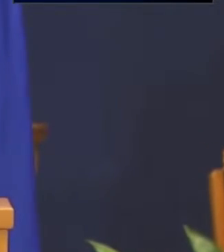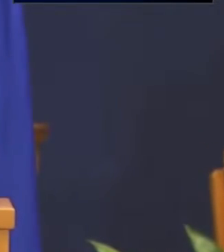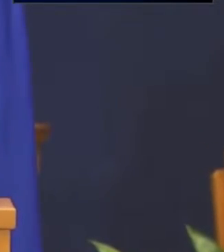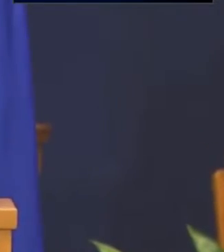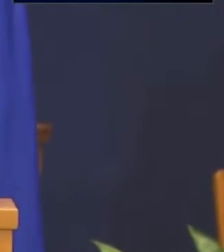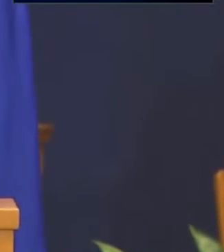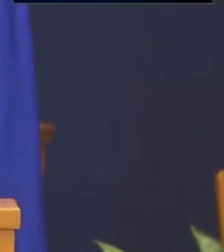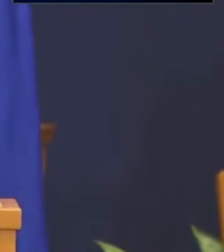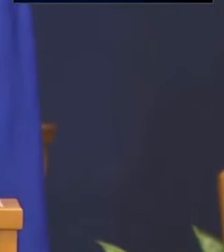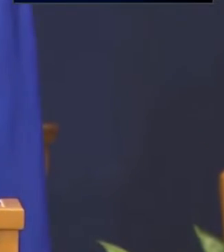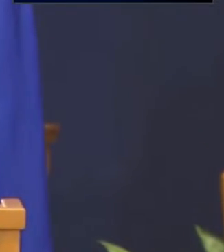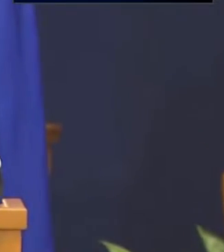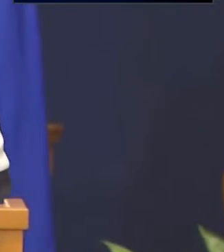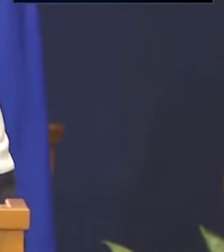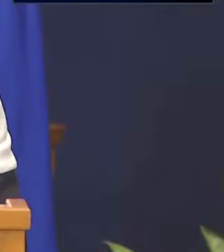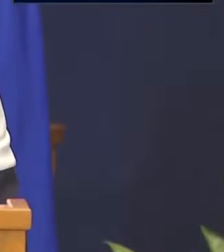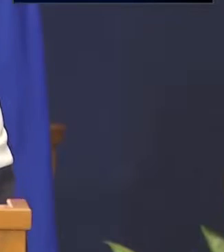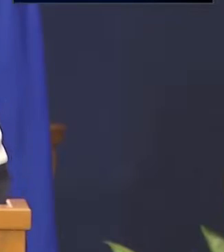下面是每日简报。